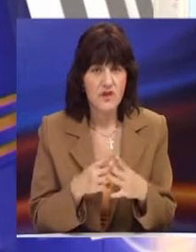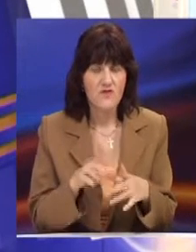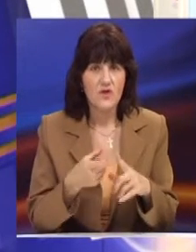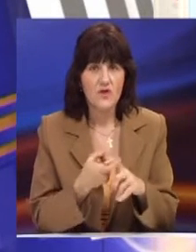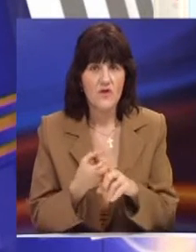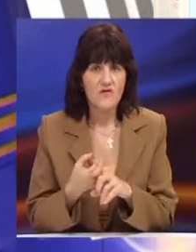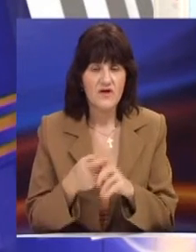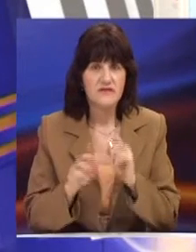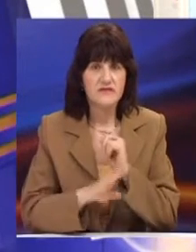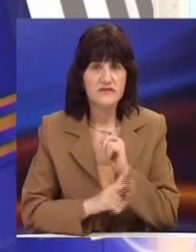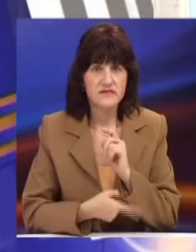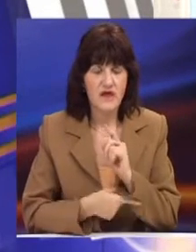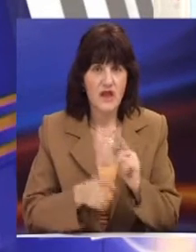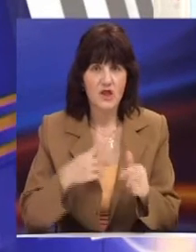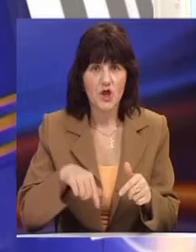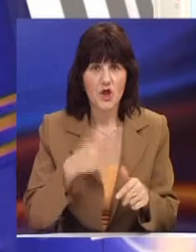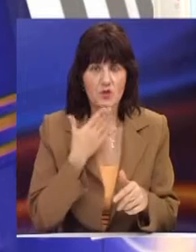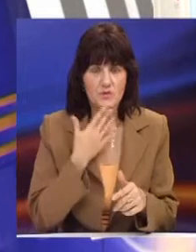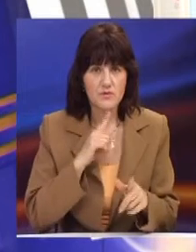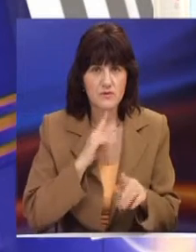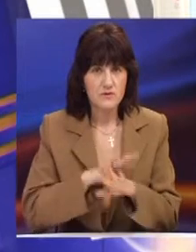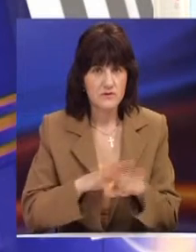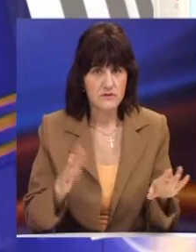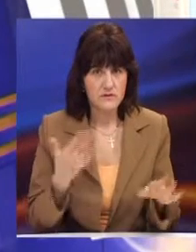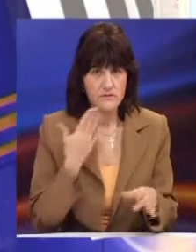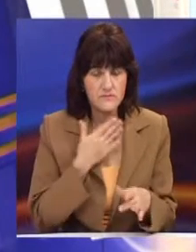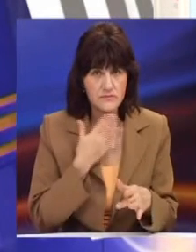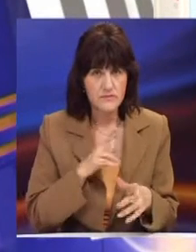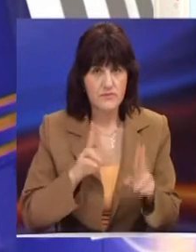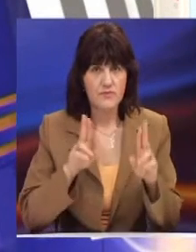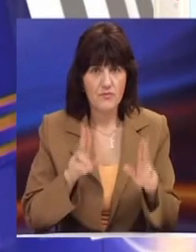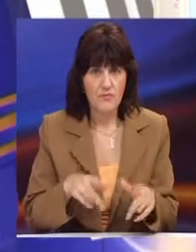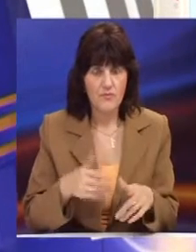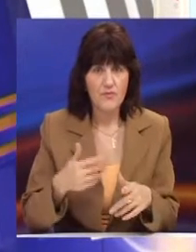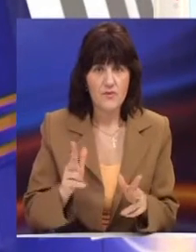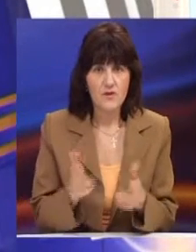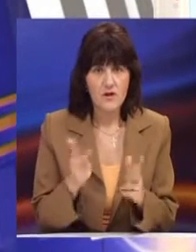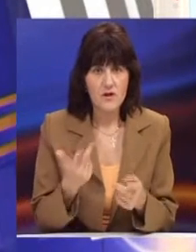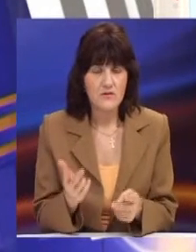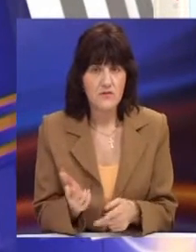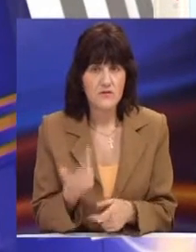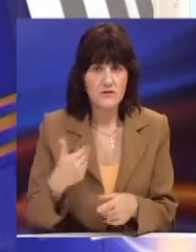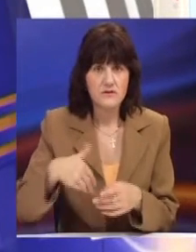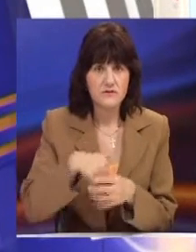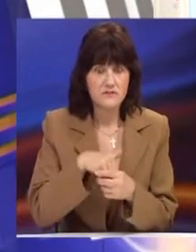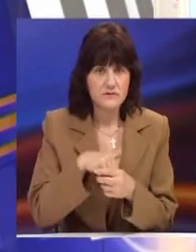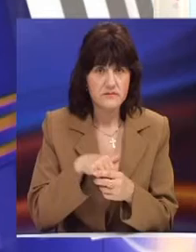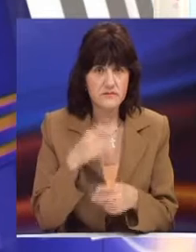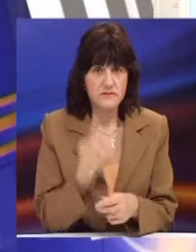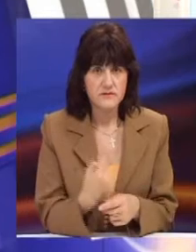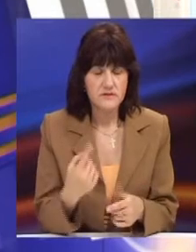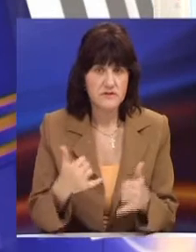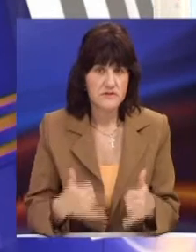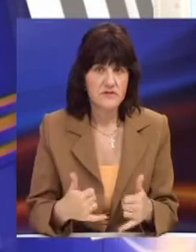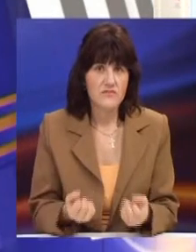znanja iz oblasti zanata, tako da učenici koji završe trogodišnje obrazovne profile mogu da se zaposle neki vid samozapošljavanja, znači da u